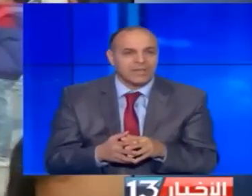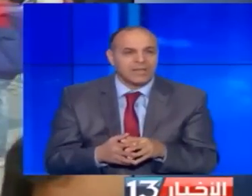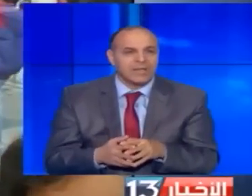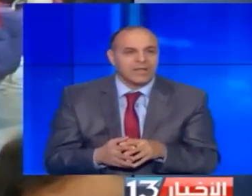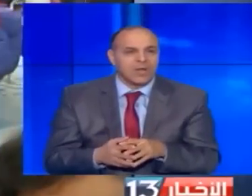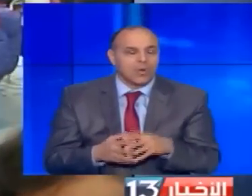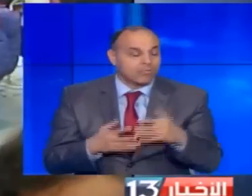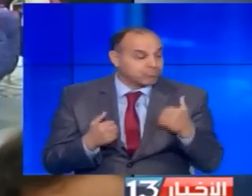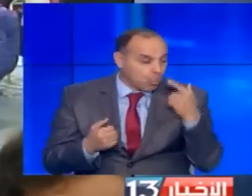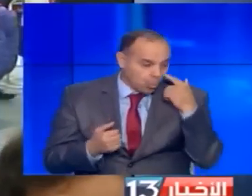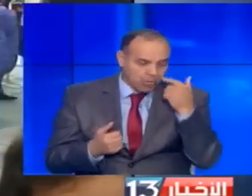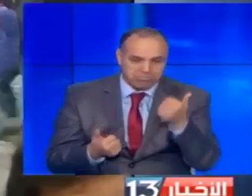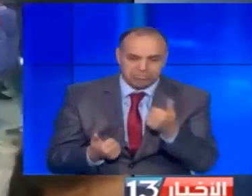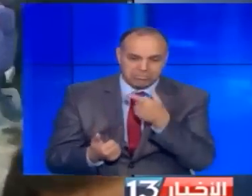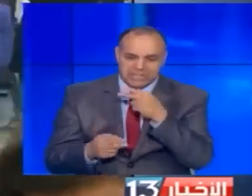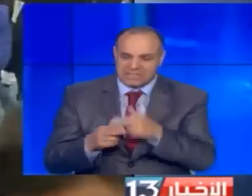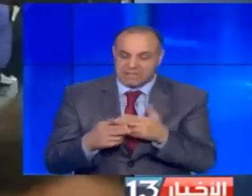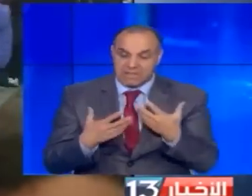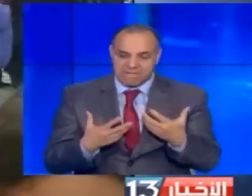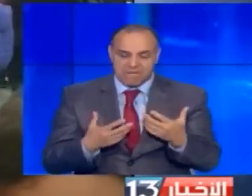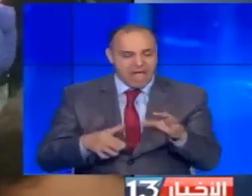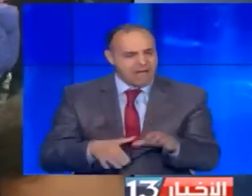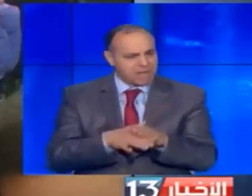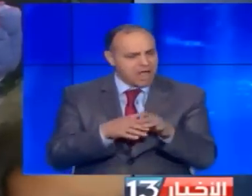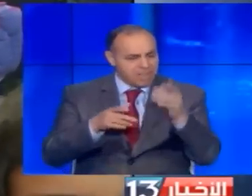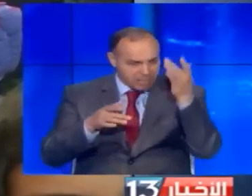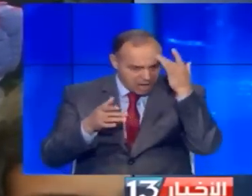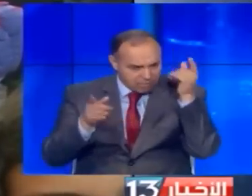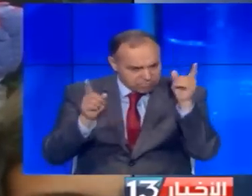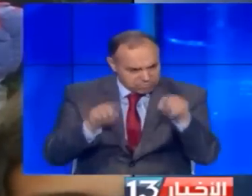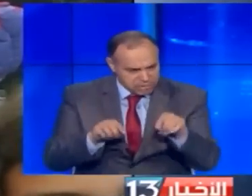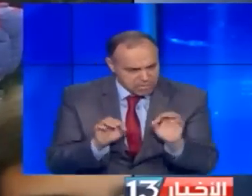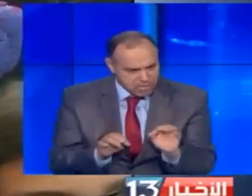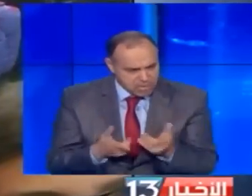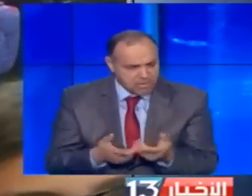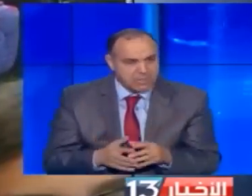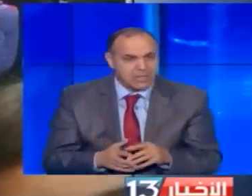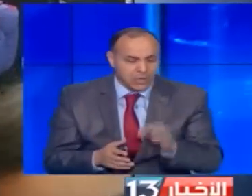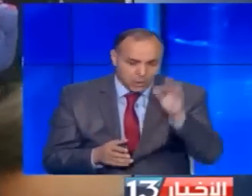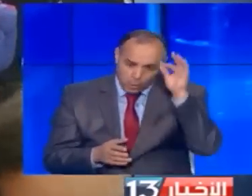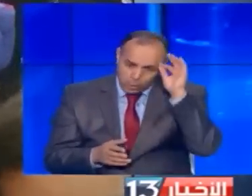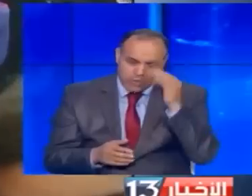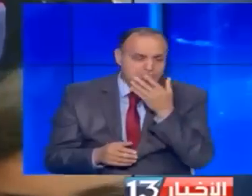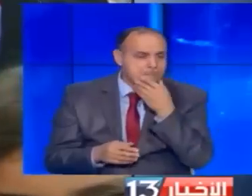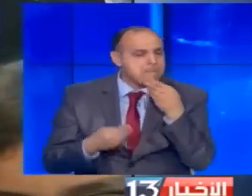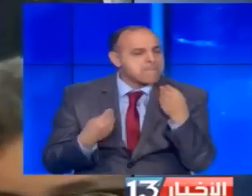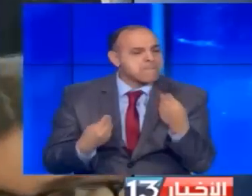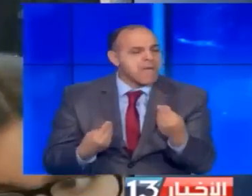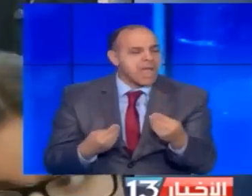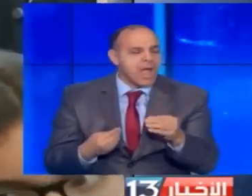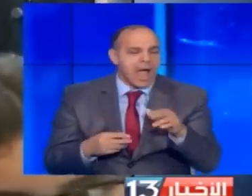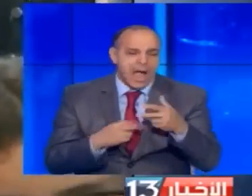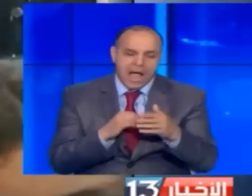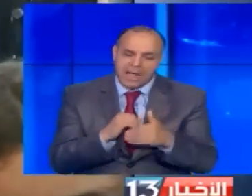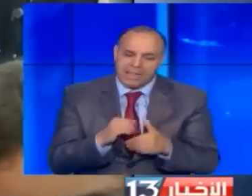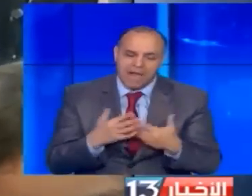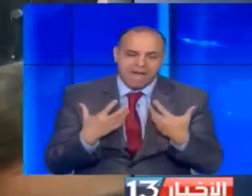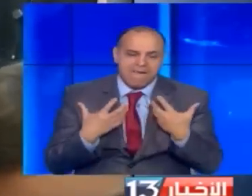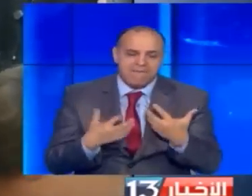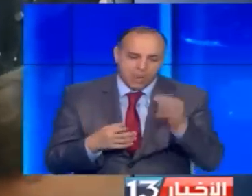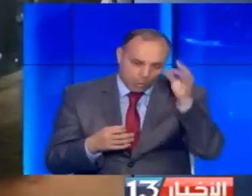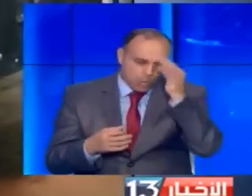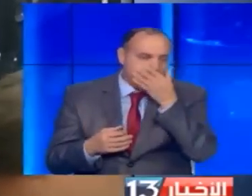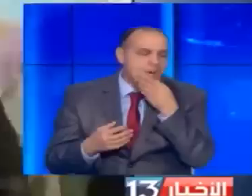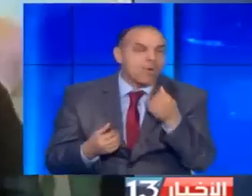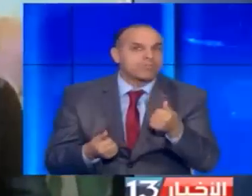طاير على الاخر، تحفون صفاقس في حاجة لتظاهرات ثقافية كما هكا، وتونس ديما مزيانة وديما خضرة وما تسحق كان تكون ديما